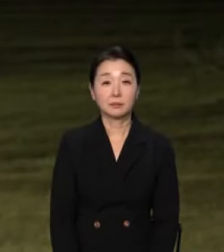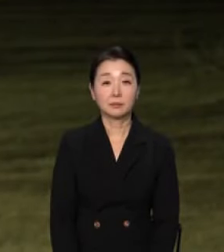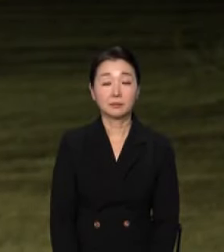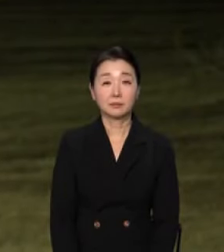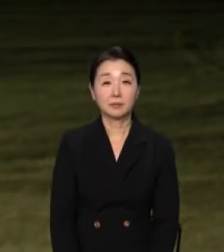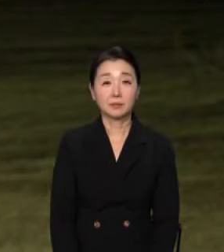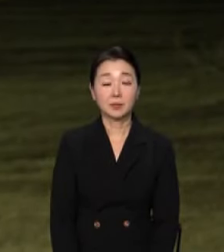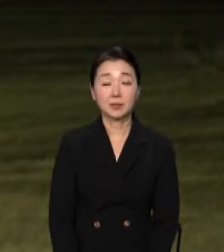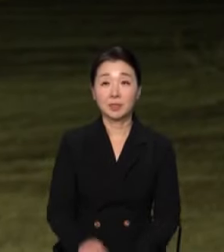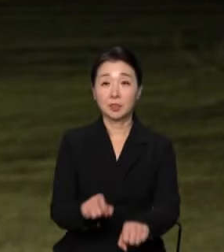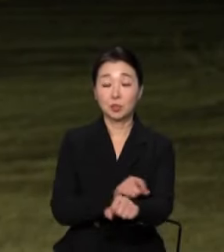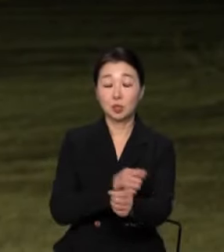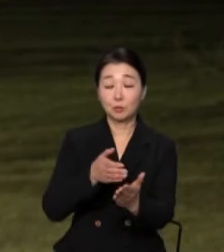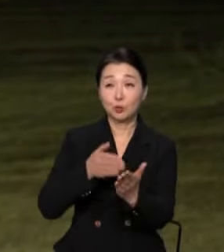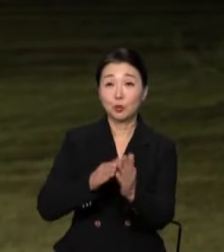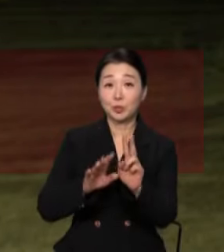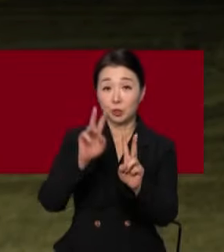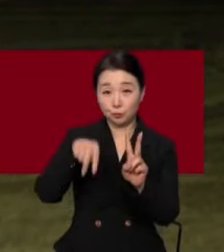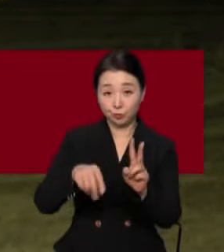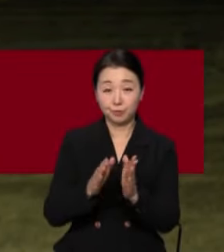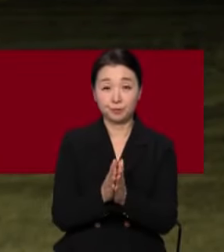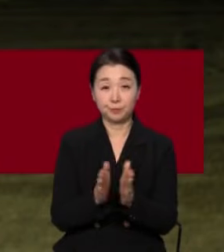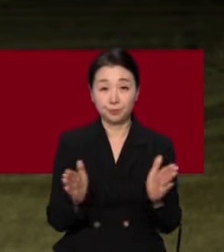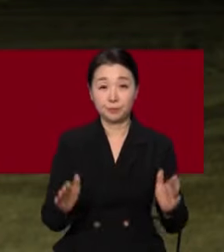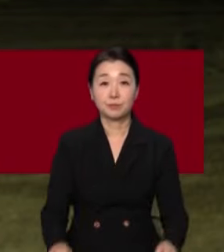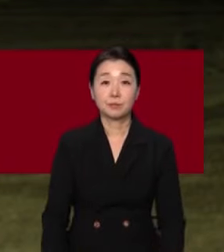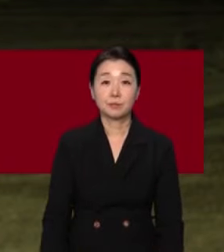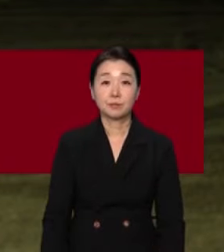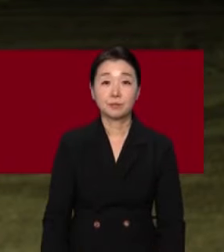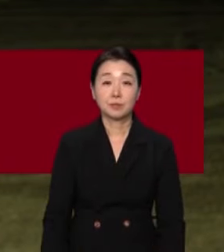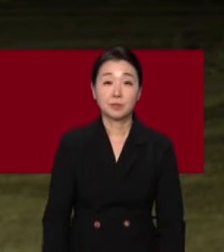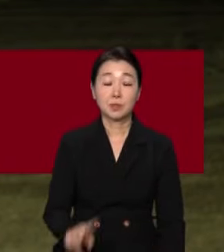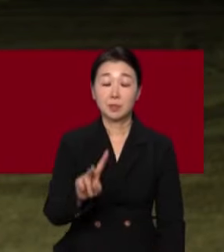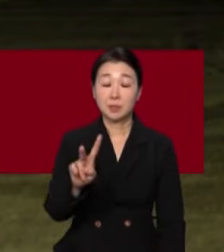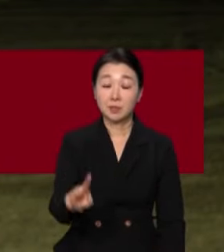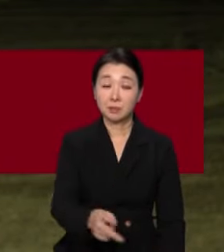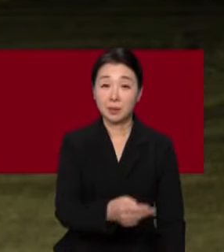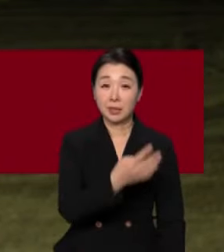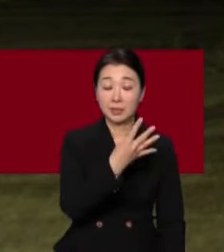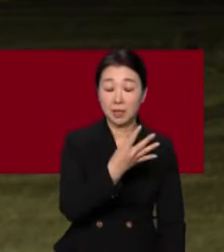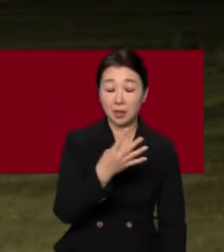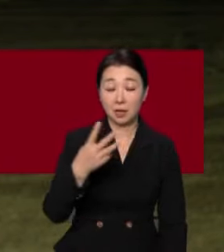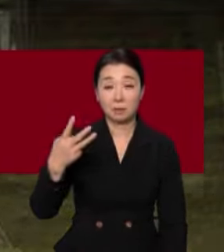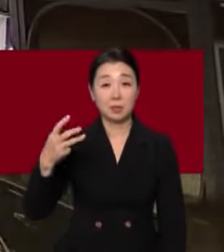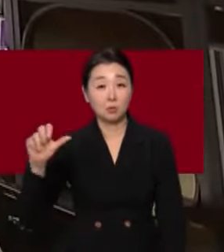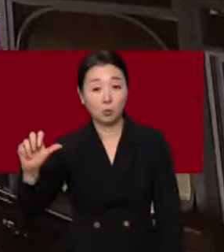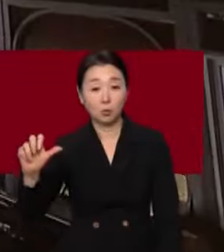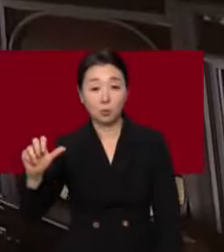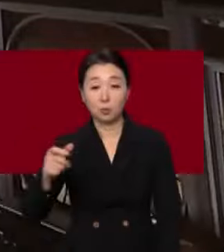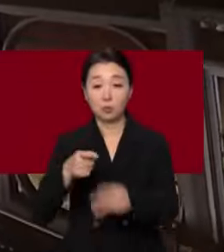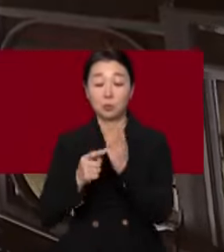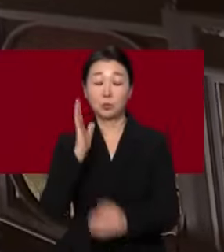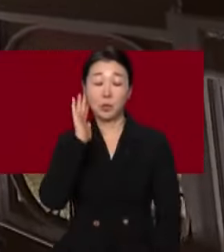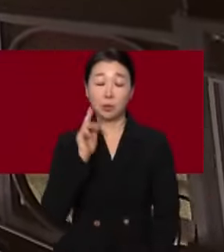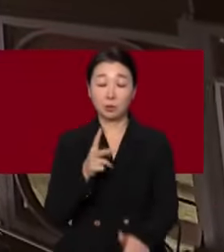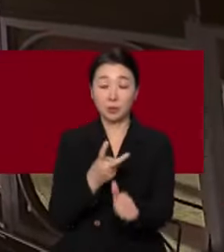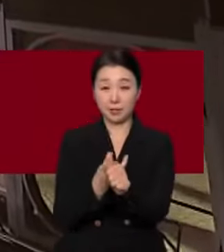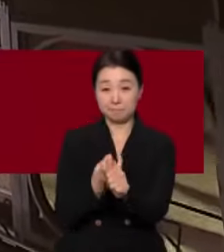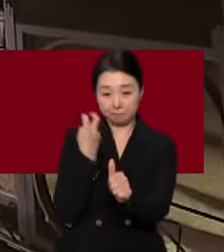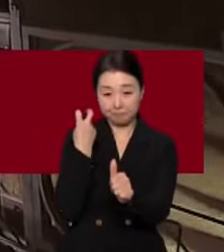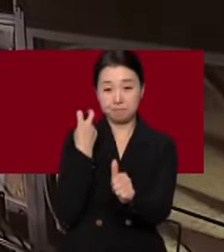네, 계속해서 특집 뉴스룸 2부를 시작하겠습니다. 204대 85, 윤석열 대통령 탄핵소추안이 국회